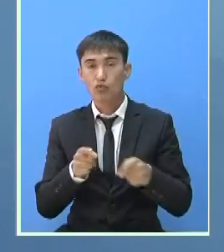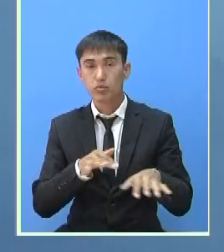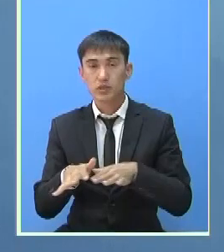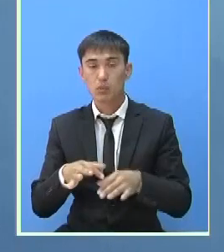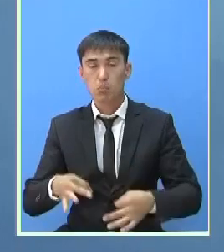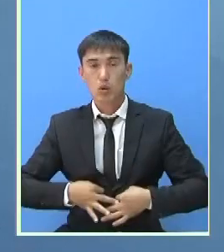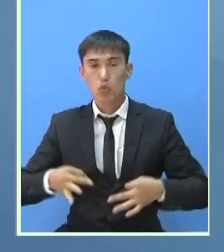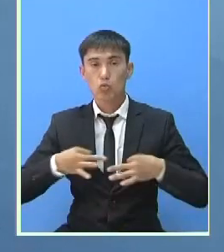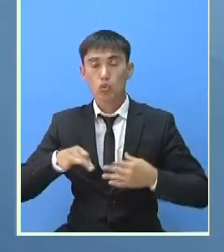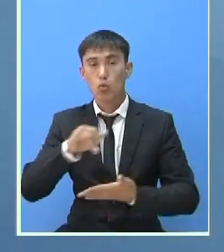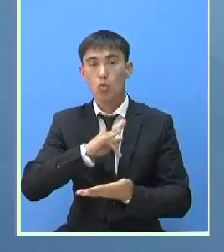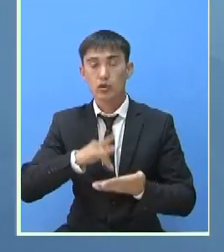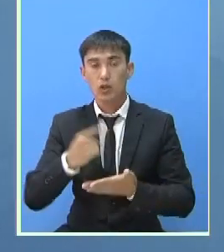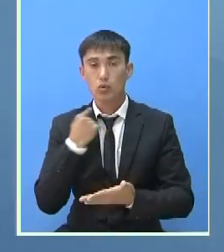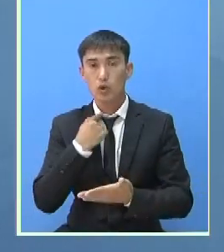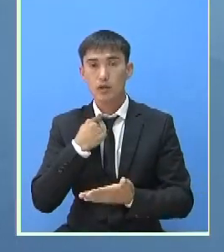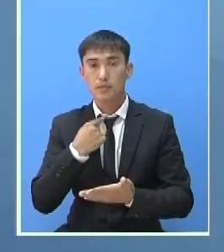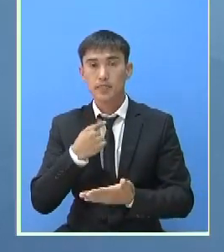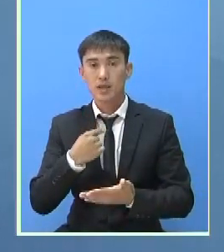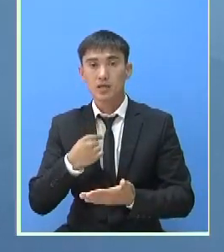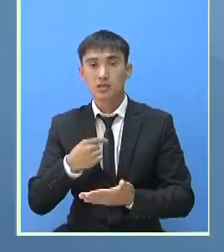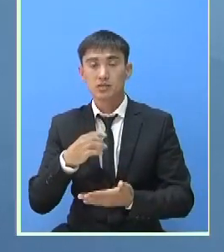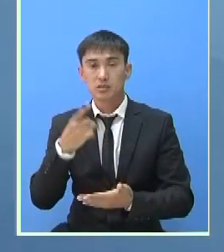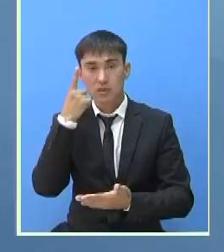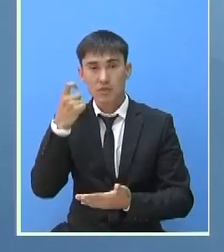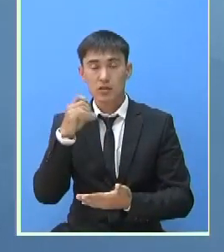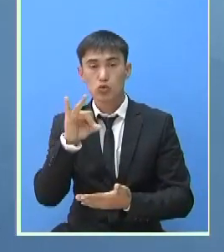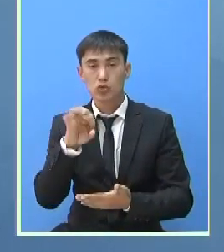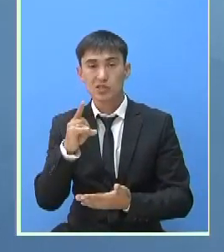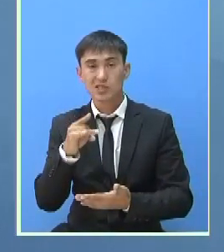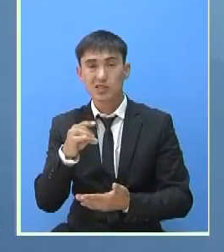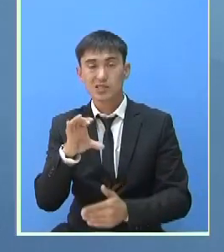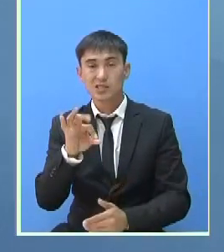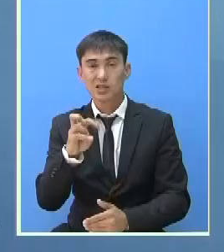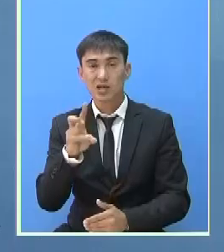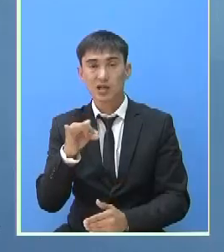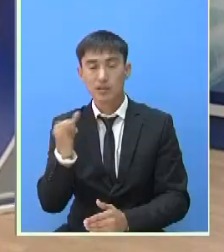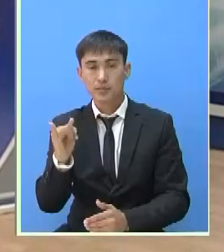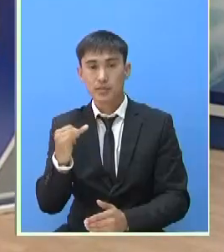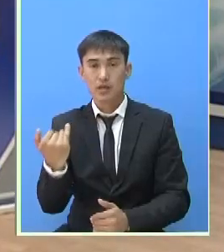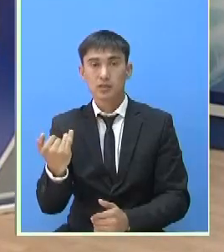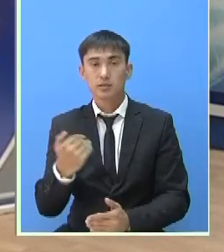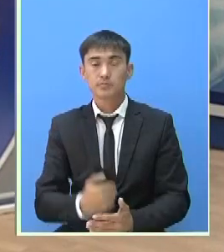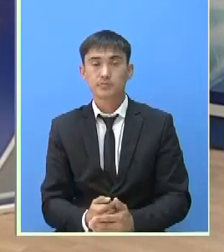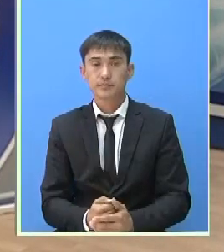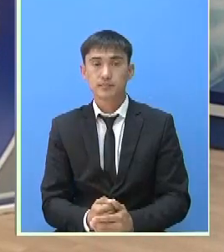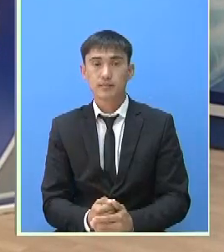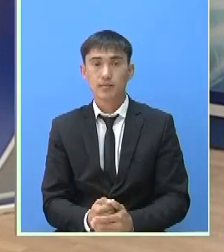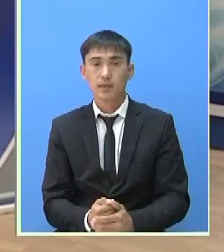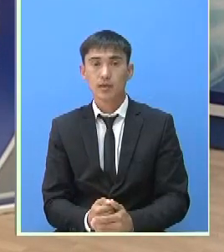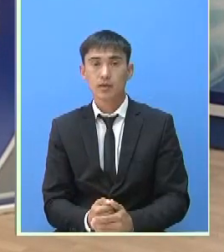преследования прокуратуры города Талдыкургана, младшим советником юстиции Сарсенбаевым Толиугали Толиугазиевичем,